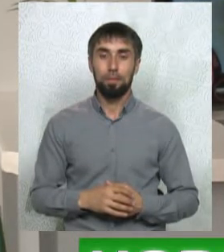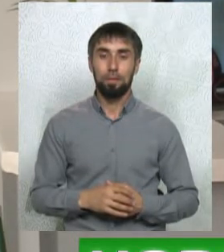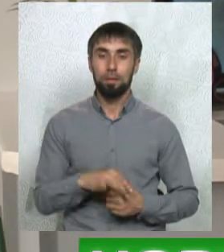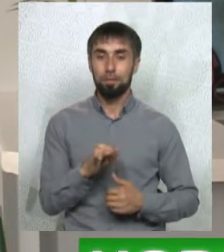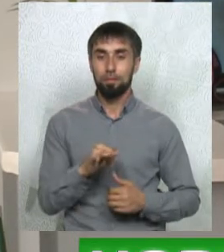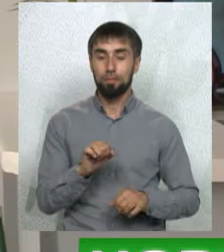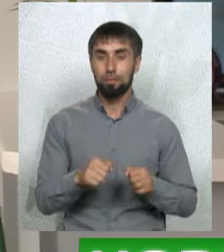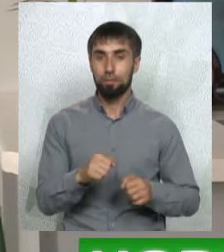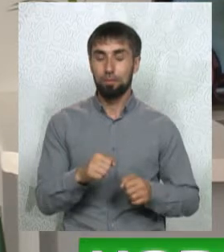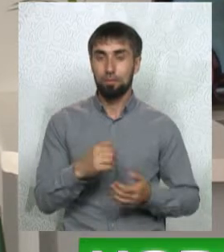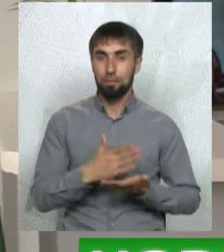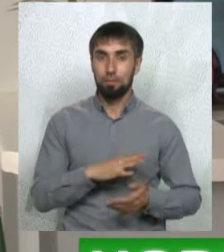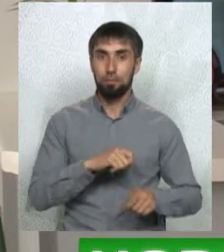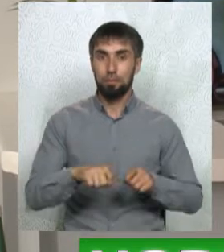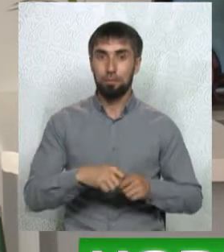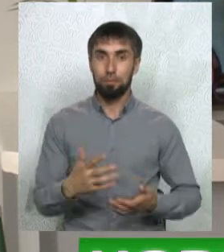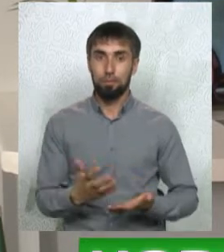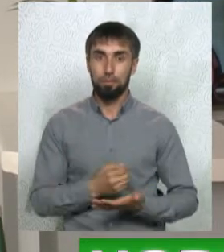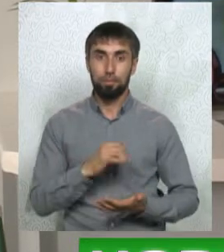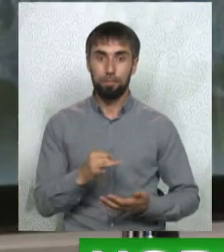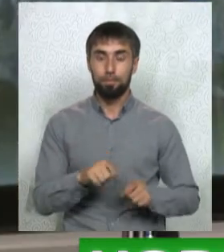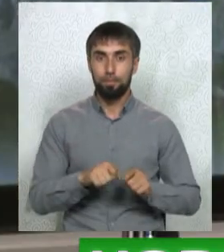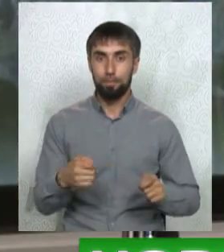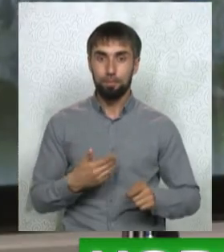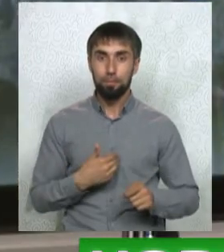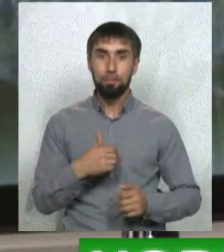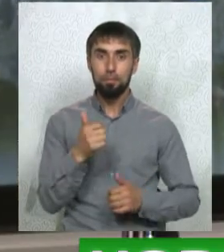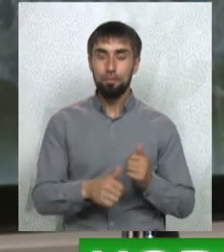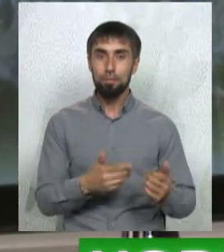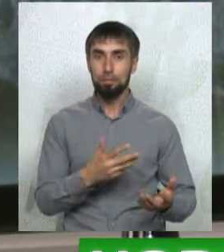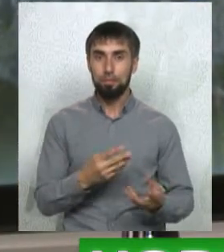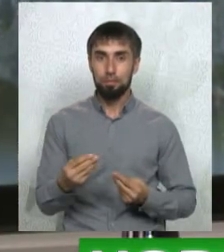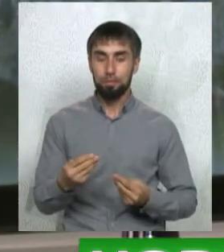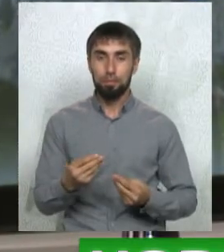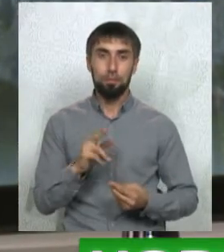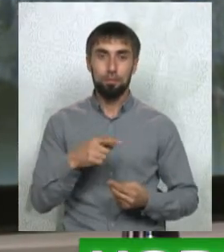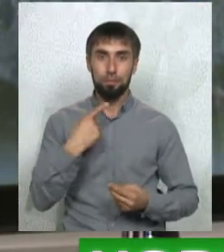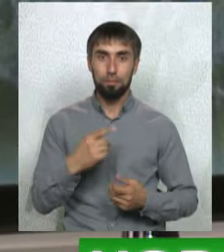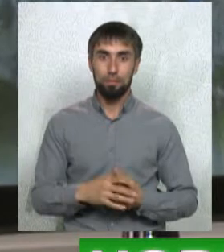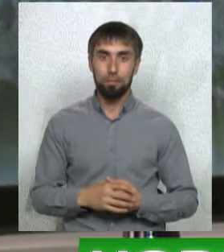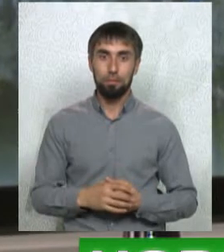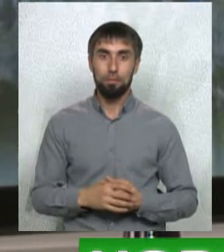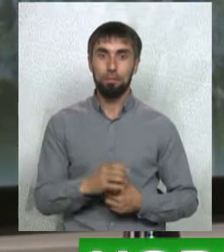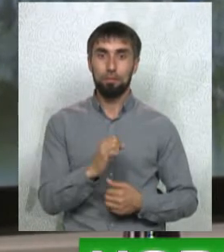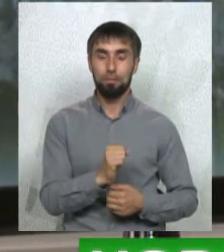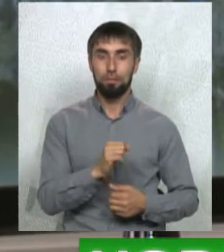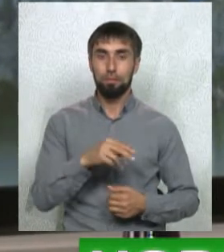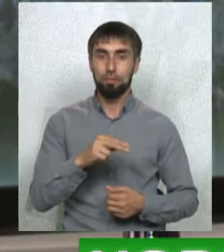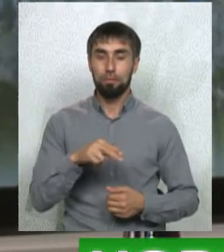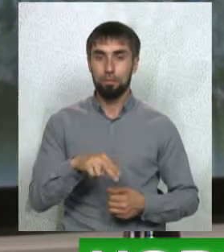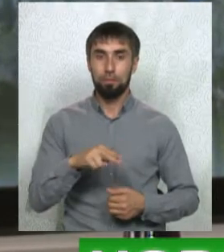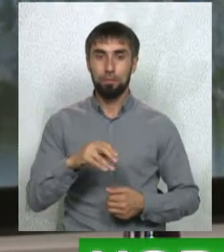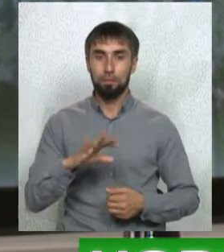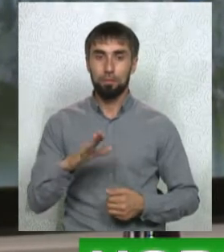Возможность подвернулась, спонсор нашелся, и издал я. Ежедневно, как говорил Антон Павлович Чехов, ни дня